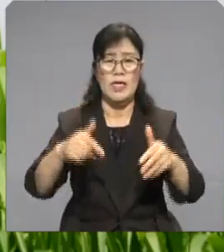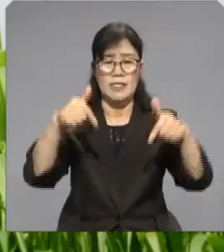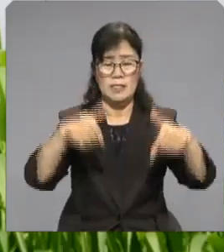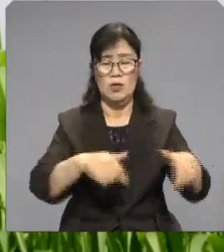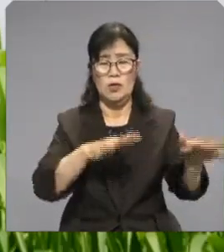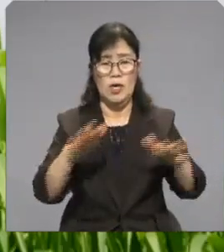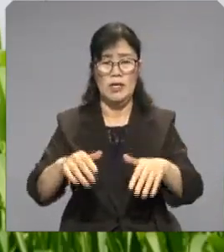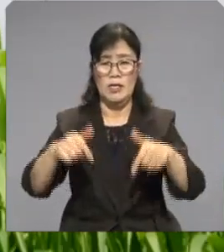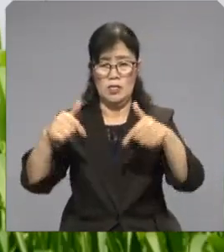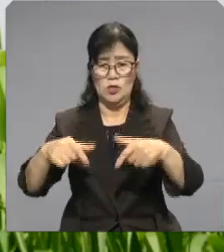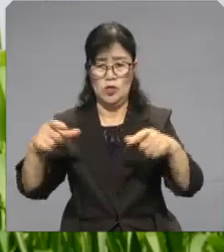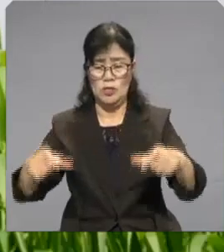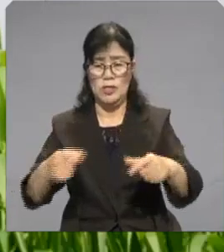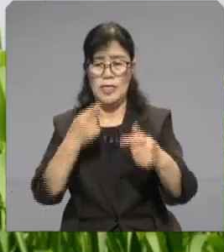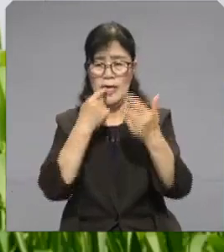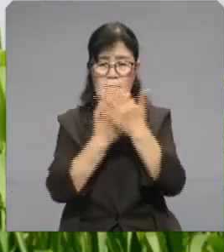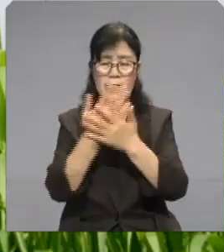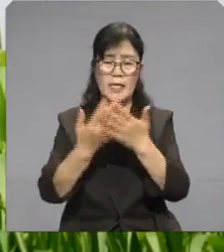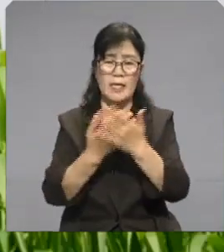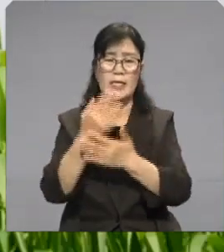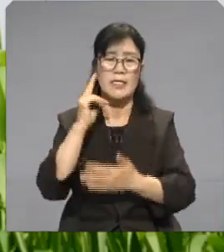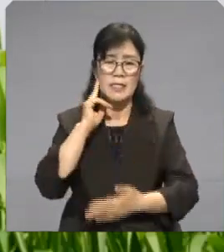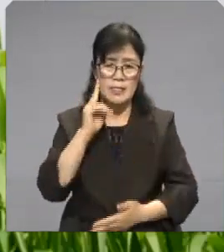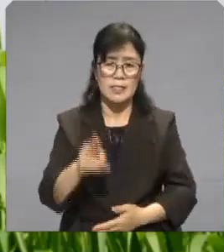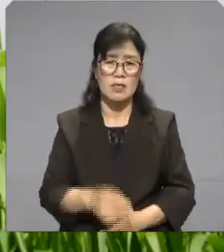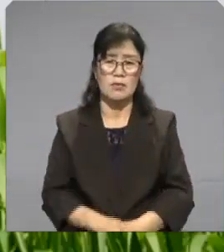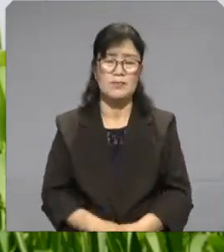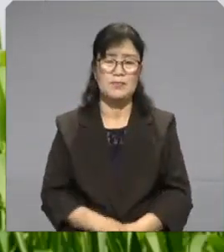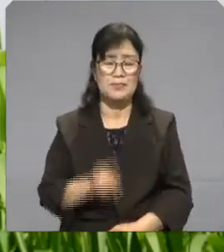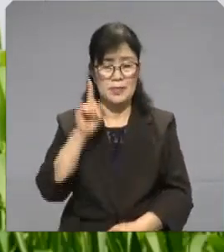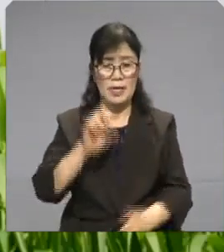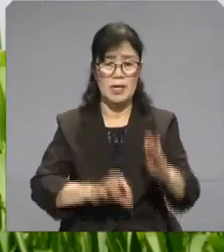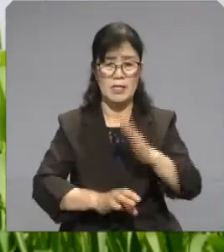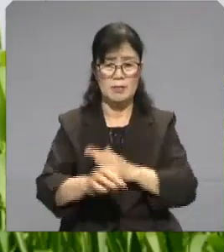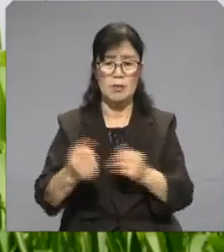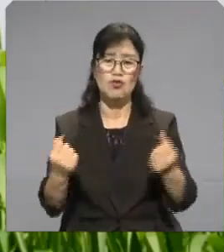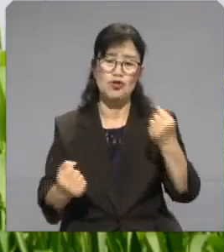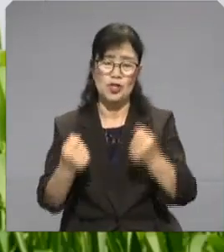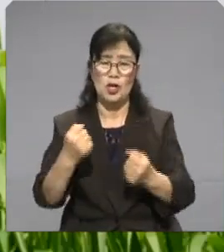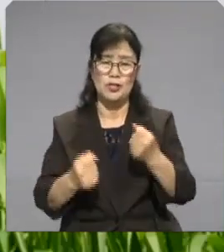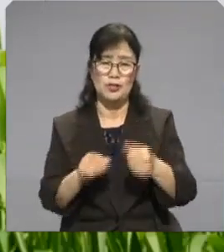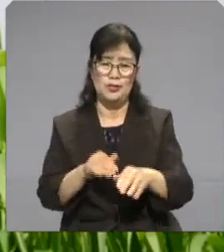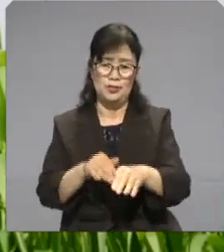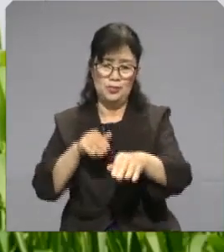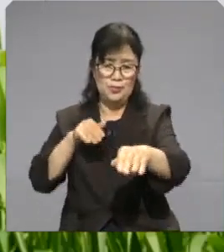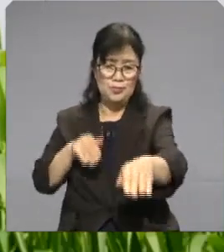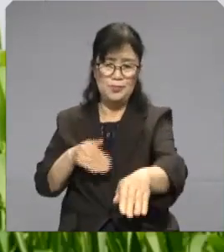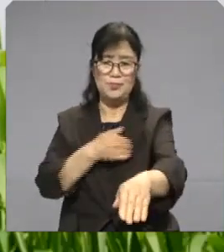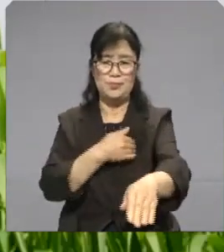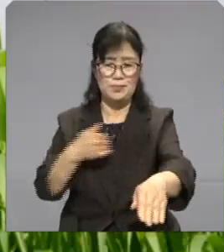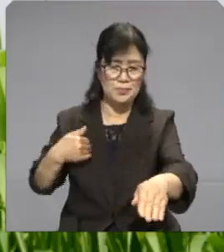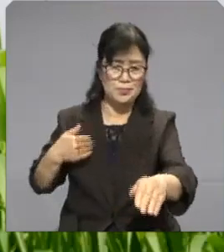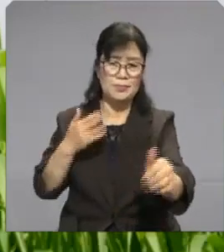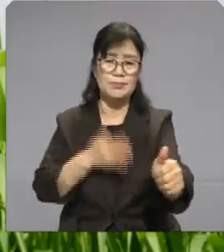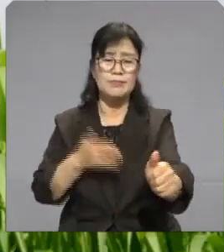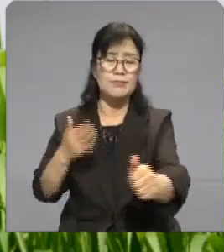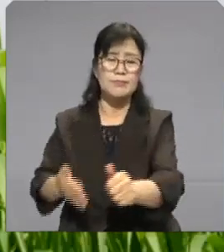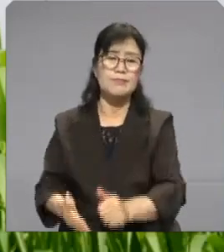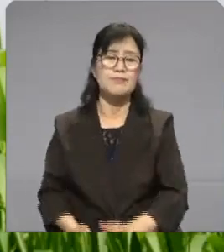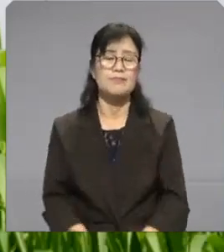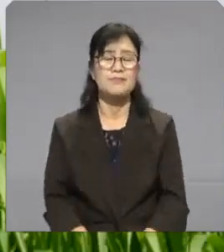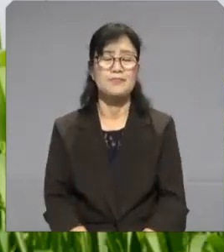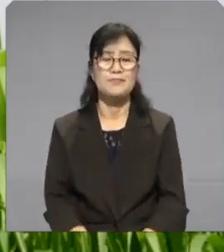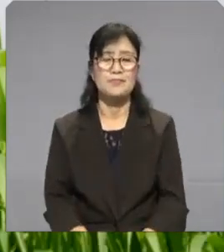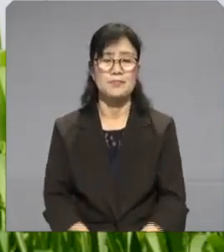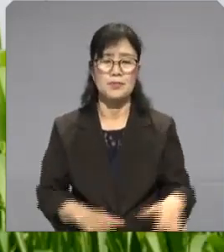비롯한 서쪽 지역에 안개가 짙게 끼는 곳이 있어서 내일 출근길에 운전하신면 차간 거리를 넉넉히 두셔야겠습니다